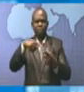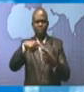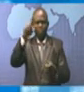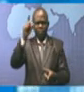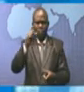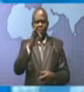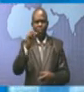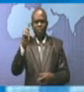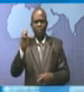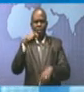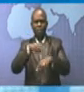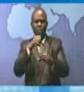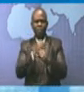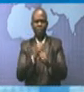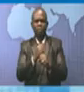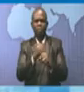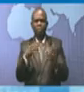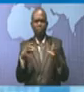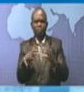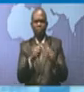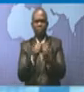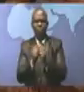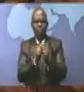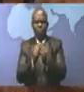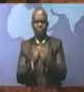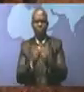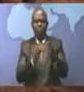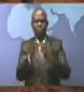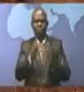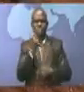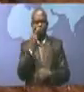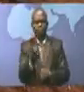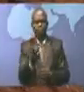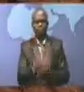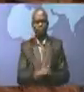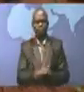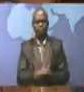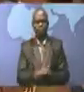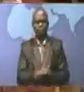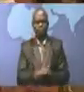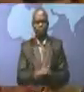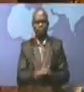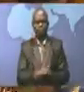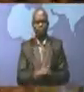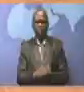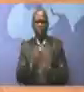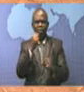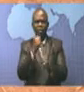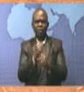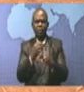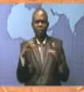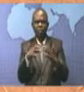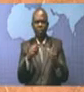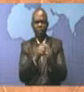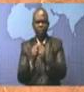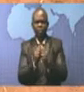lors des travaux communautaires. Les détails avec Patrick Kilamahor. Dans ces travaux communautaires de traçage d'une route, le deuxième vice-président